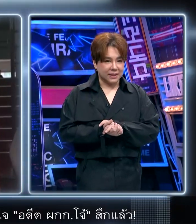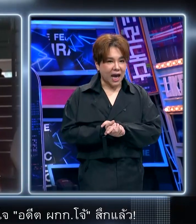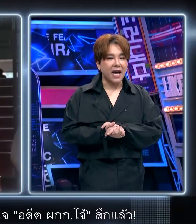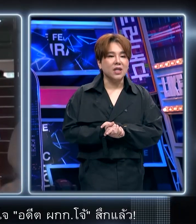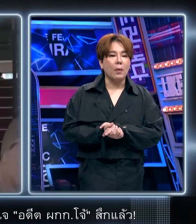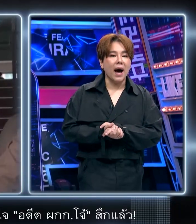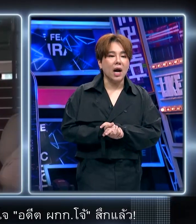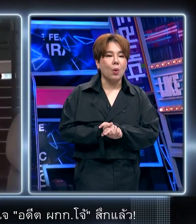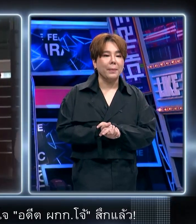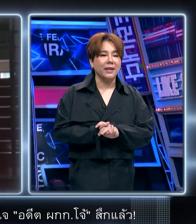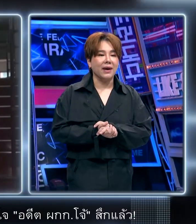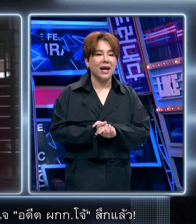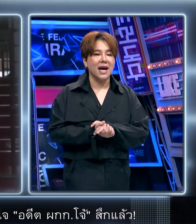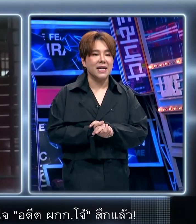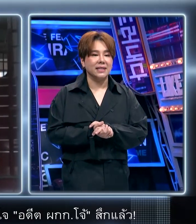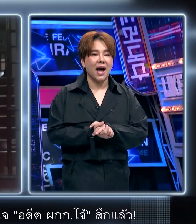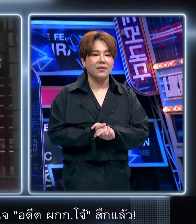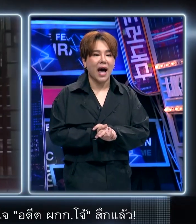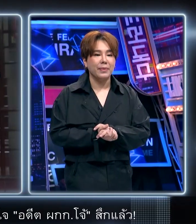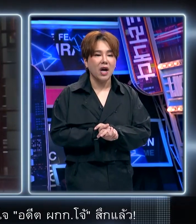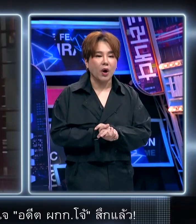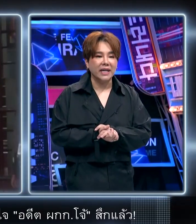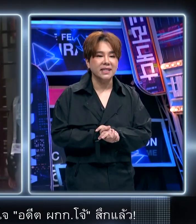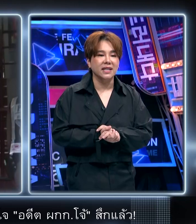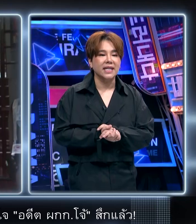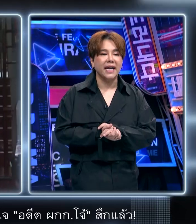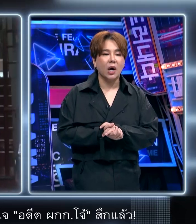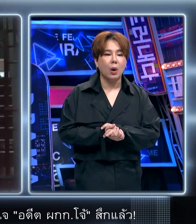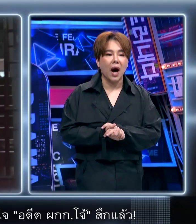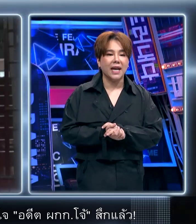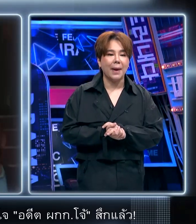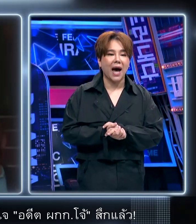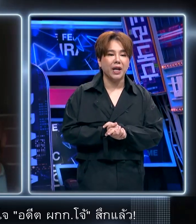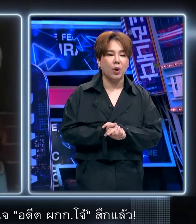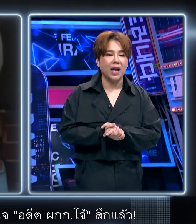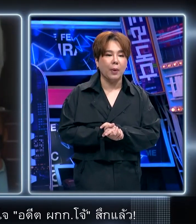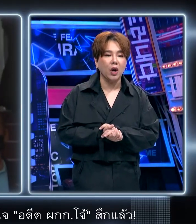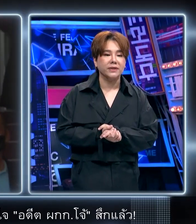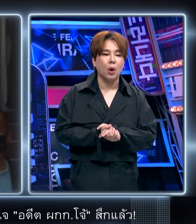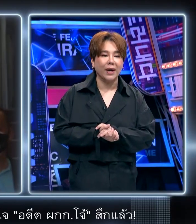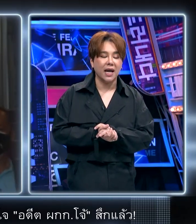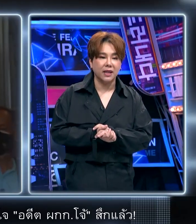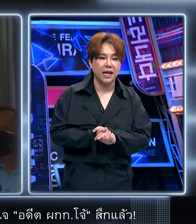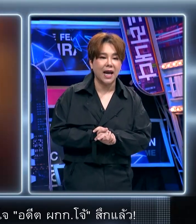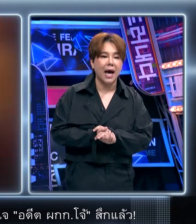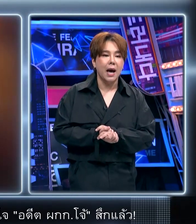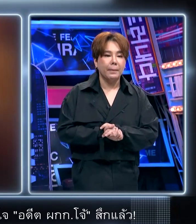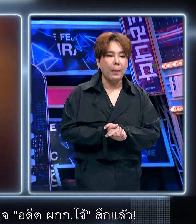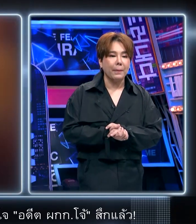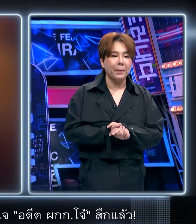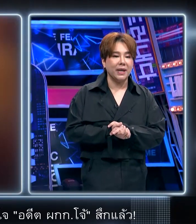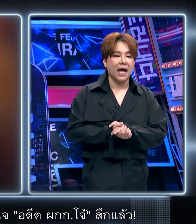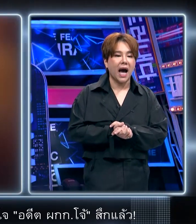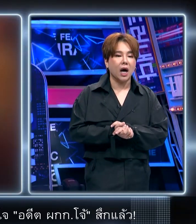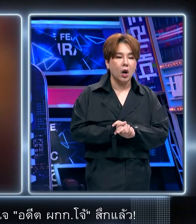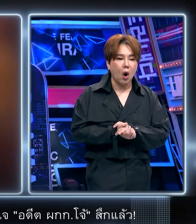ำลังใจ ใช่ต่อมาทางวัดพัทระนะฮะสิทธารามเนี่ยได้ออกหนังสือสั่งให้เจ้าอาวาสนะให้พระอานนท์เนี่ยนะพ้นออกจากวัดทันทีนะเพราะ